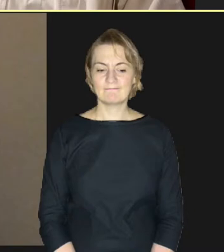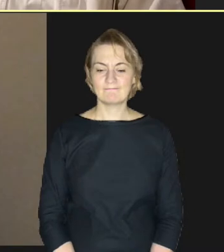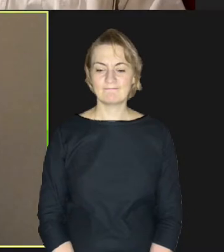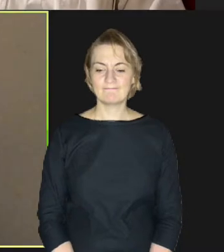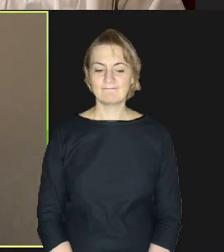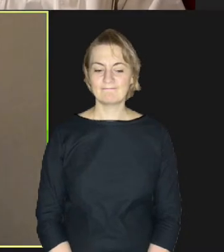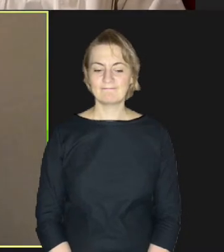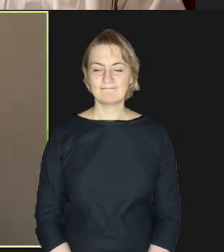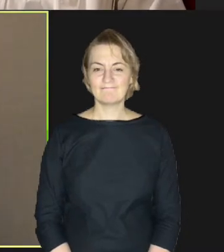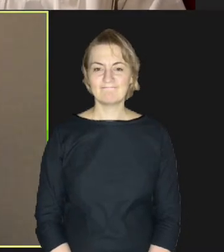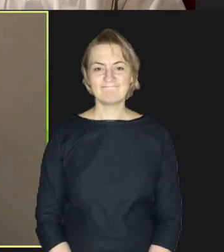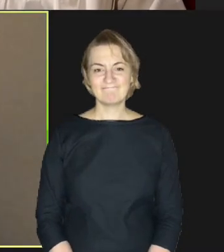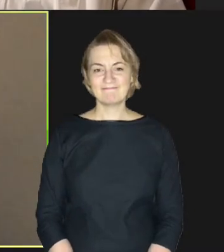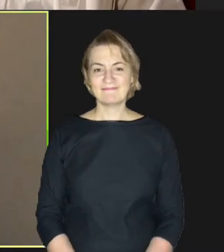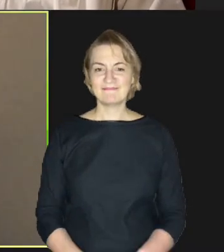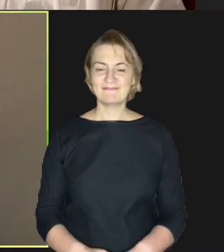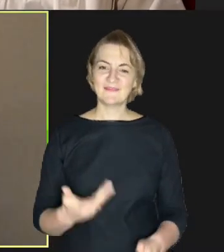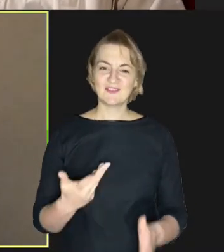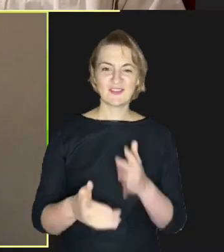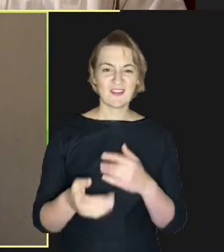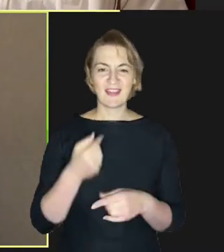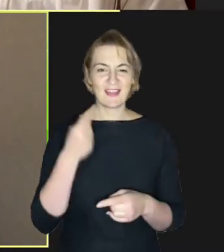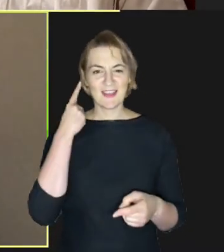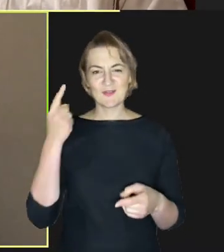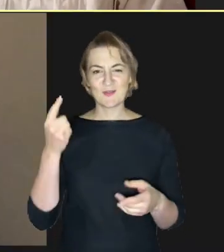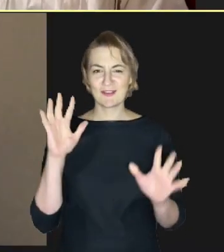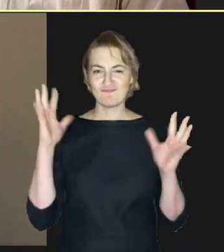Kurczę, szkoda, że oklasków żadnych nie słychać.